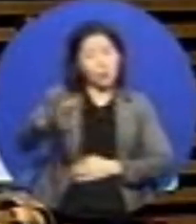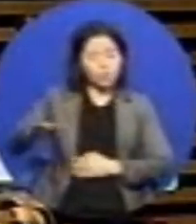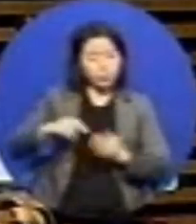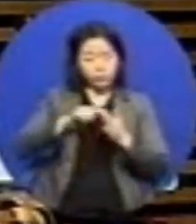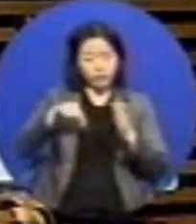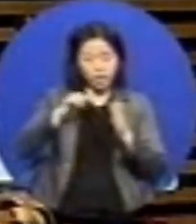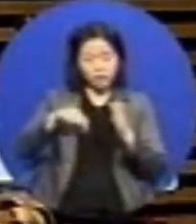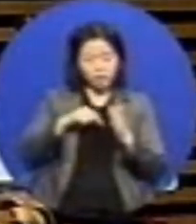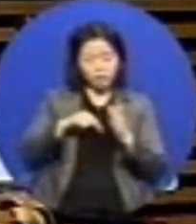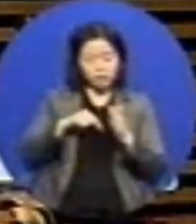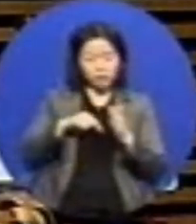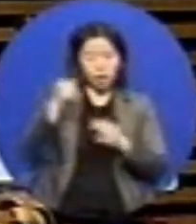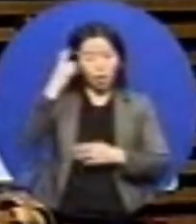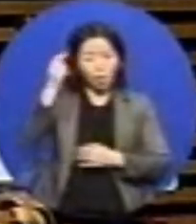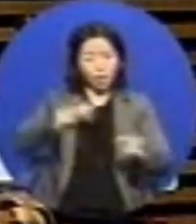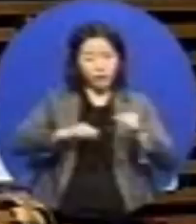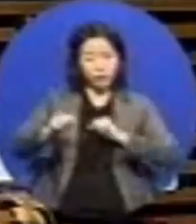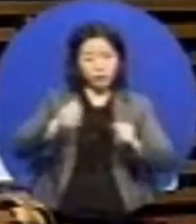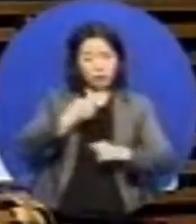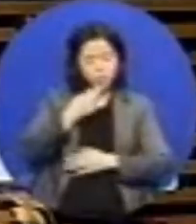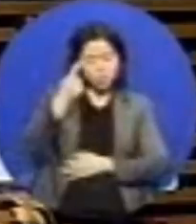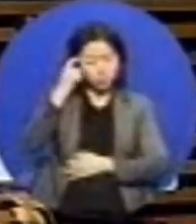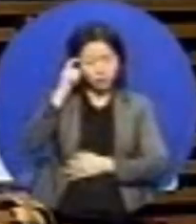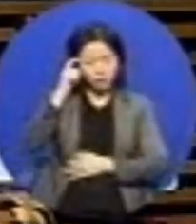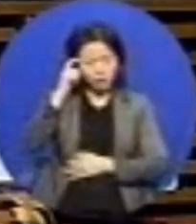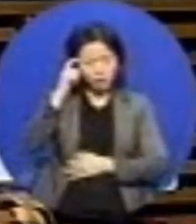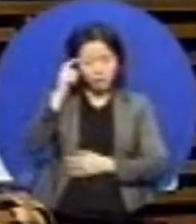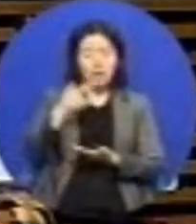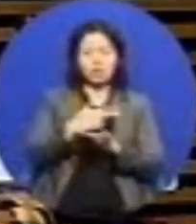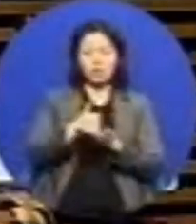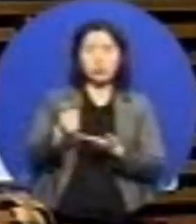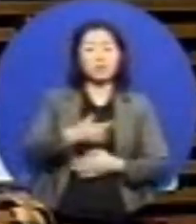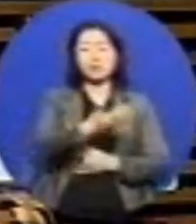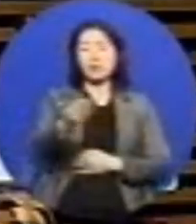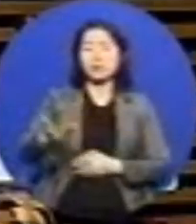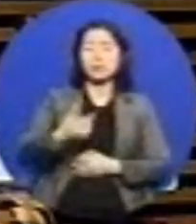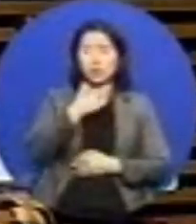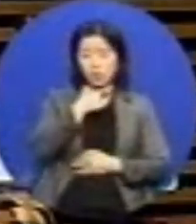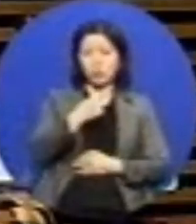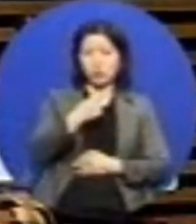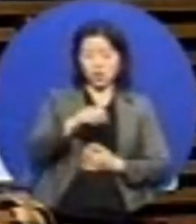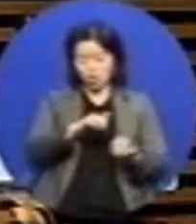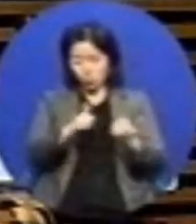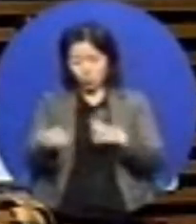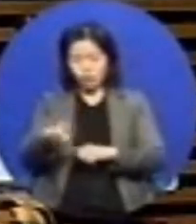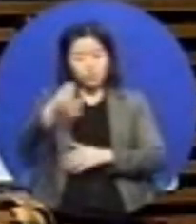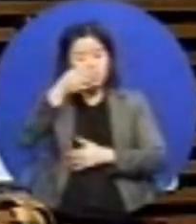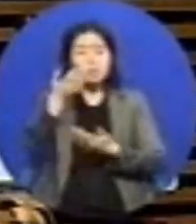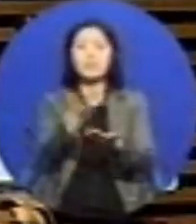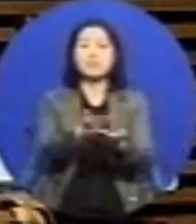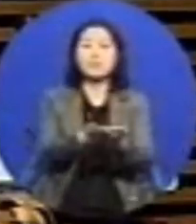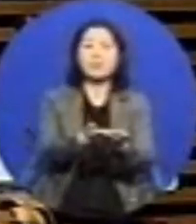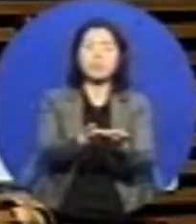역사를 안 하실까 주님은 여러분에게 원하세요 죽음을 보여달라는 거에요